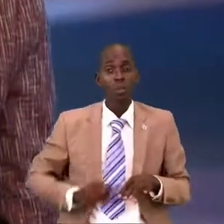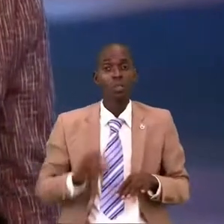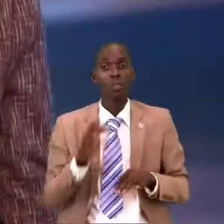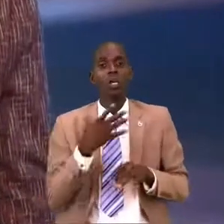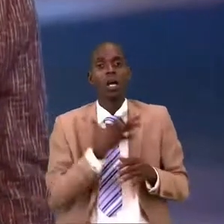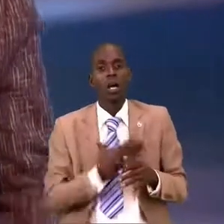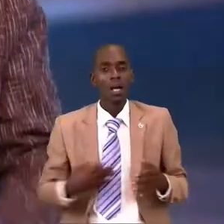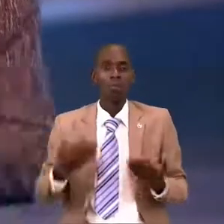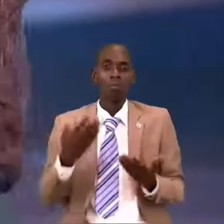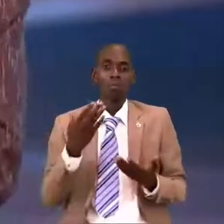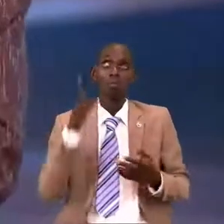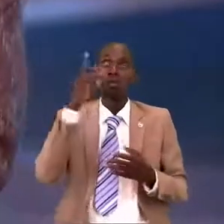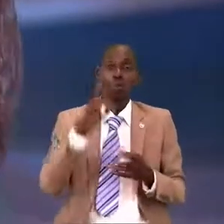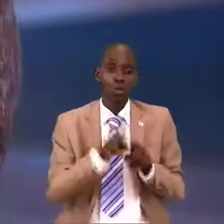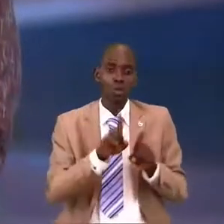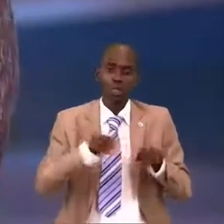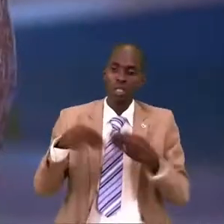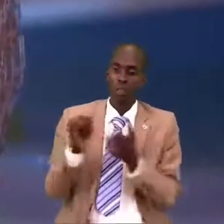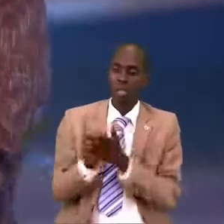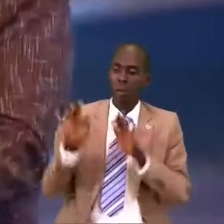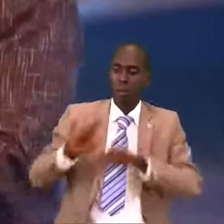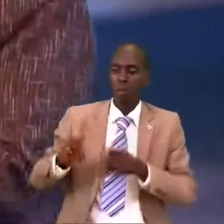autres, dur.